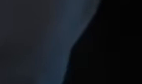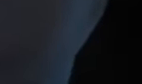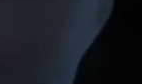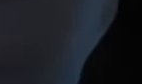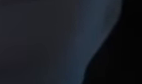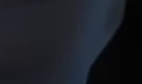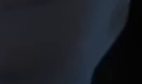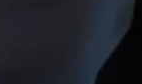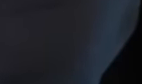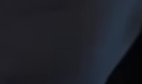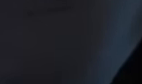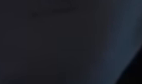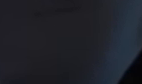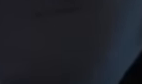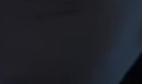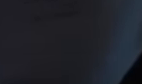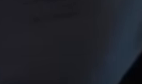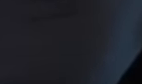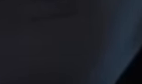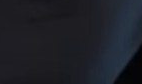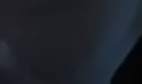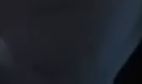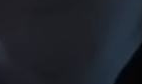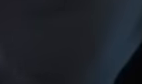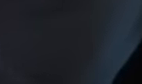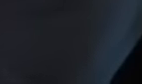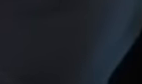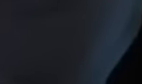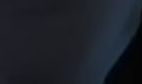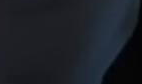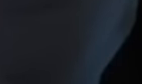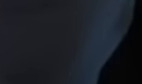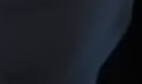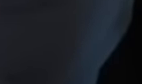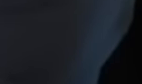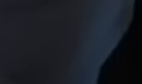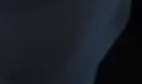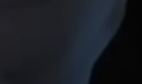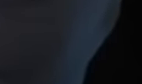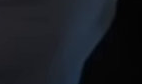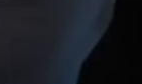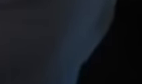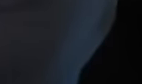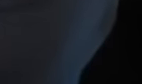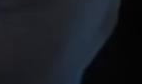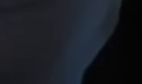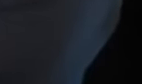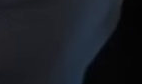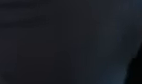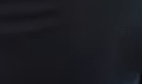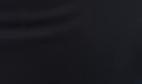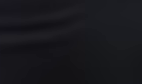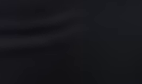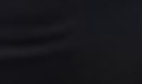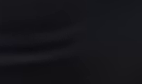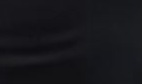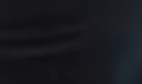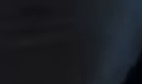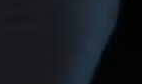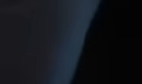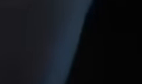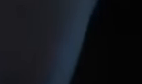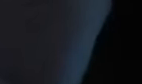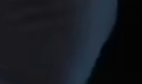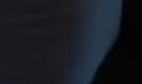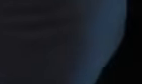yung sa custody kasi nung anak namin. Kasi parang gusto ko, kumbaga sa amin lumaki yung bata. Kumbaga parang sila yung manghihiram. In this case, although